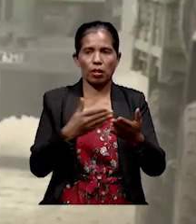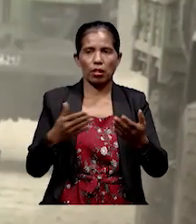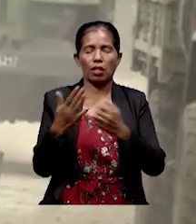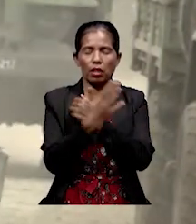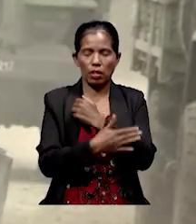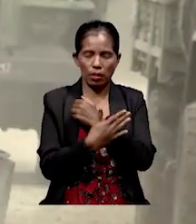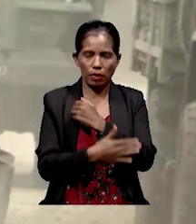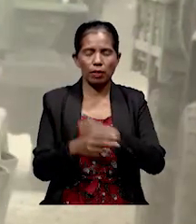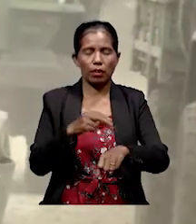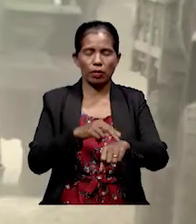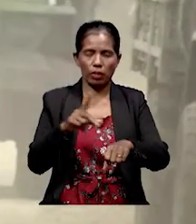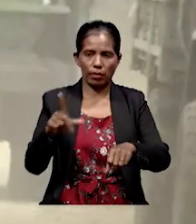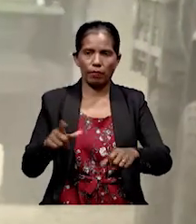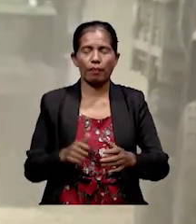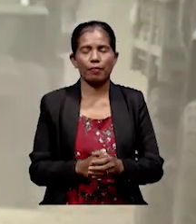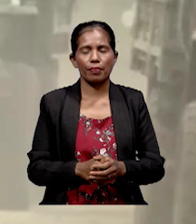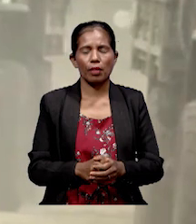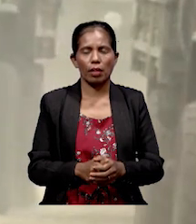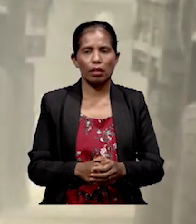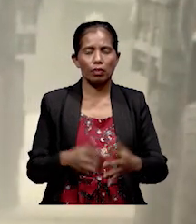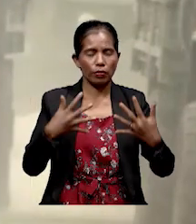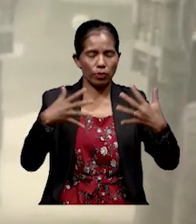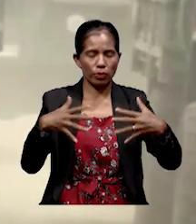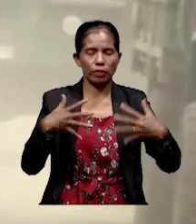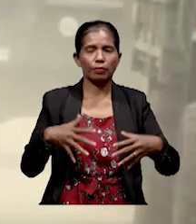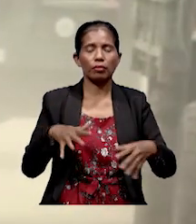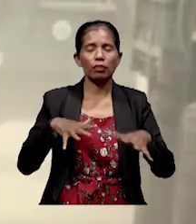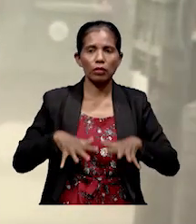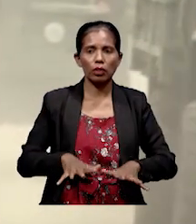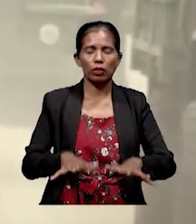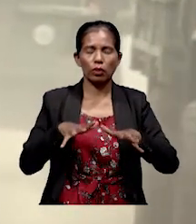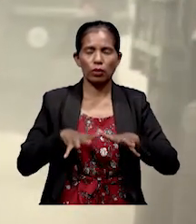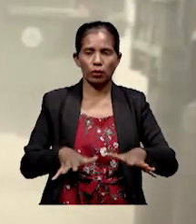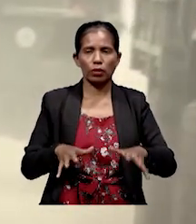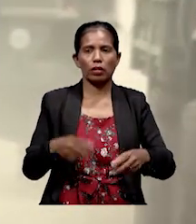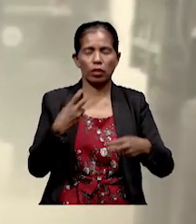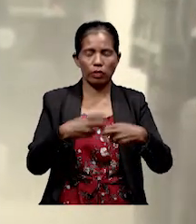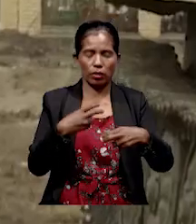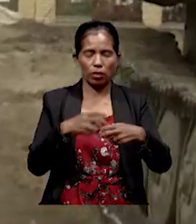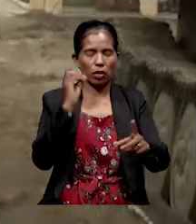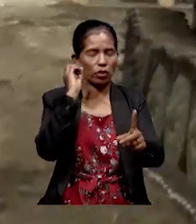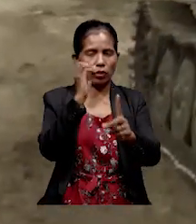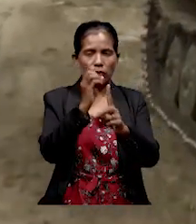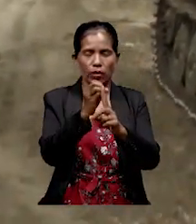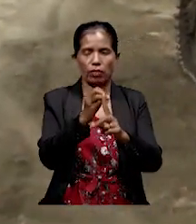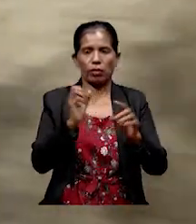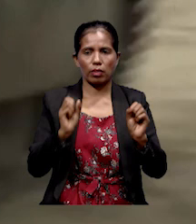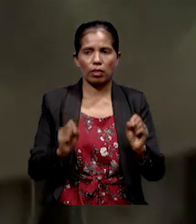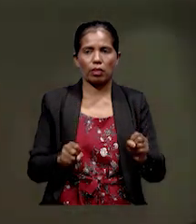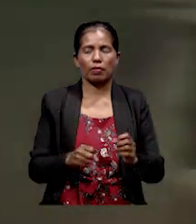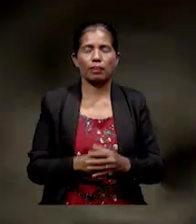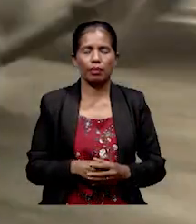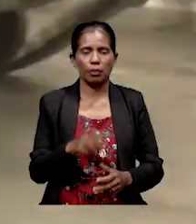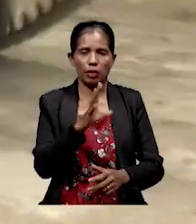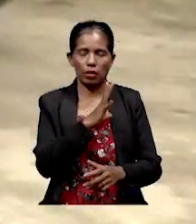nasionalista perigozo. Invasaun Rusia nebe lansa ona iha semana kotuk, falla alkansa objetivu desisivu nebe Putin